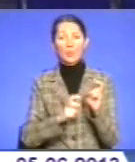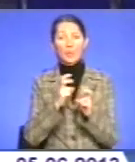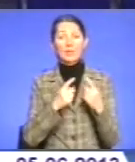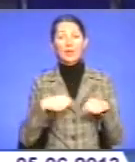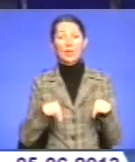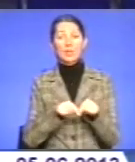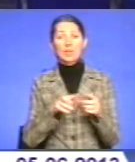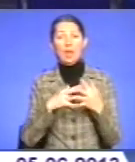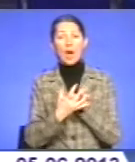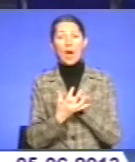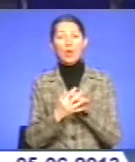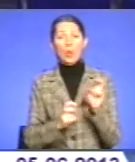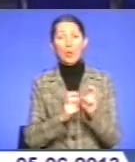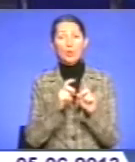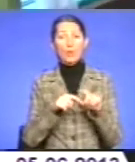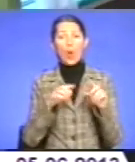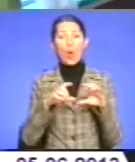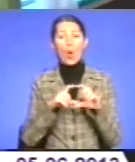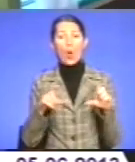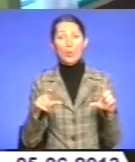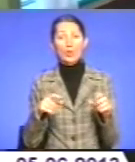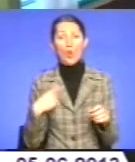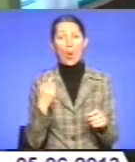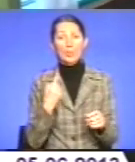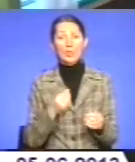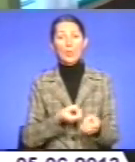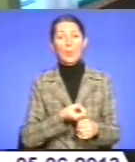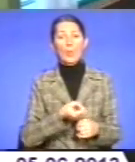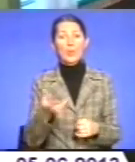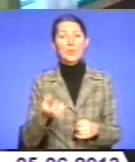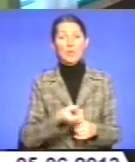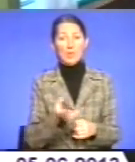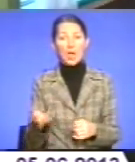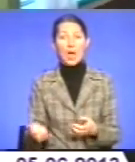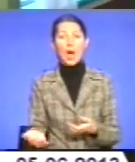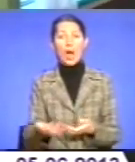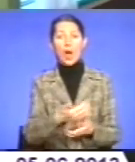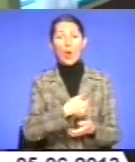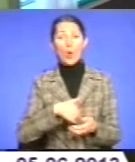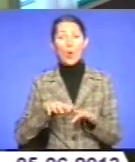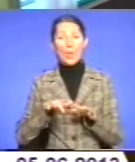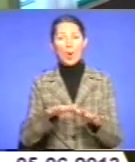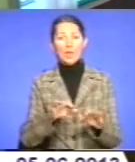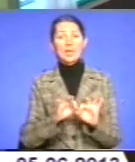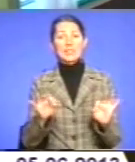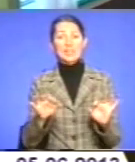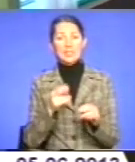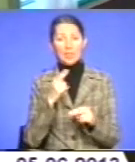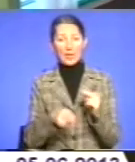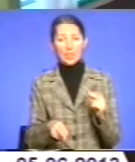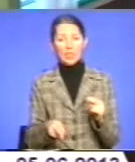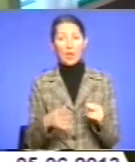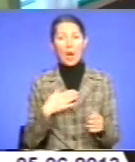агропромислового комплексу області. Посівна кампанія завершена. Ми посіяли